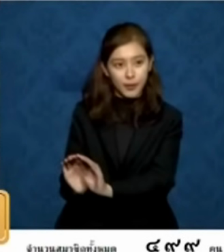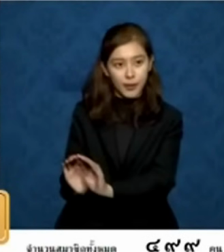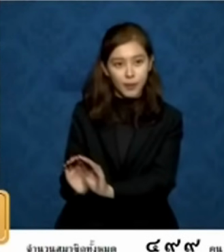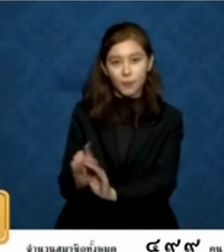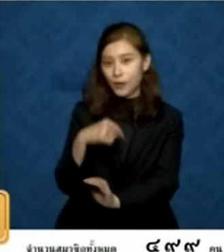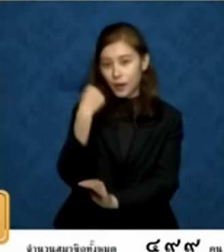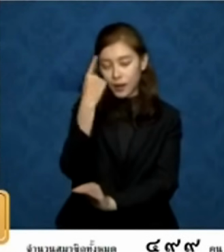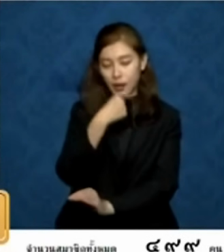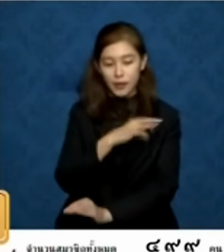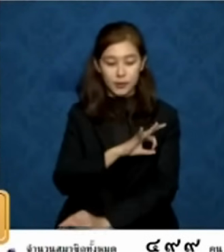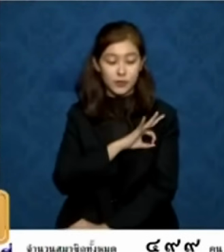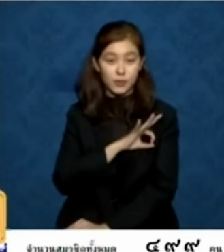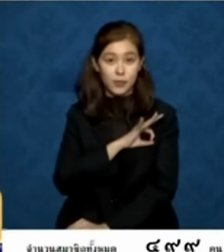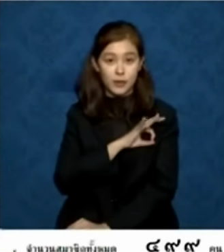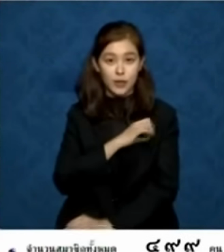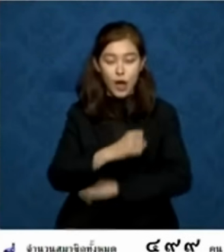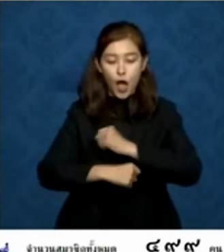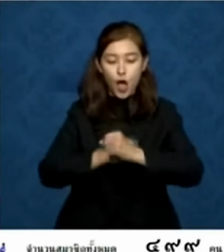มาชิกเมื่อสิ้นสภา